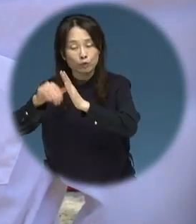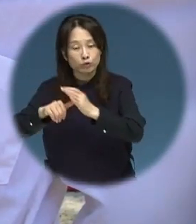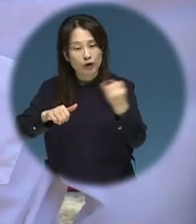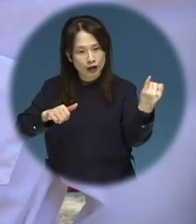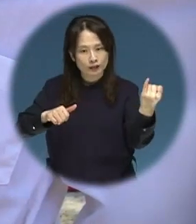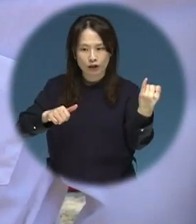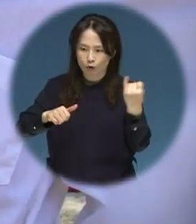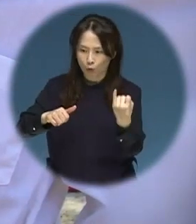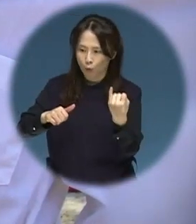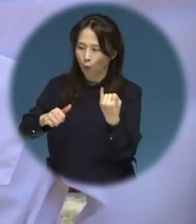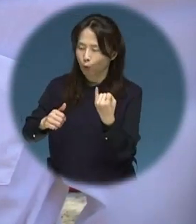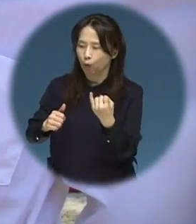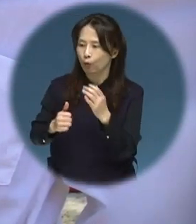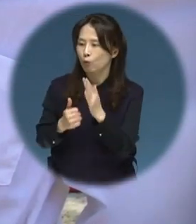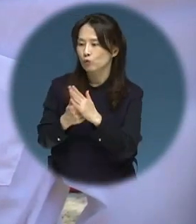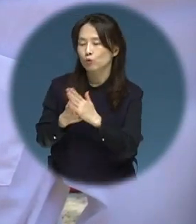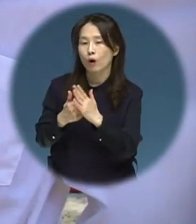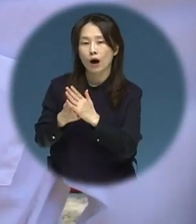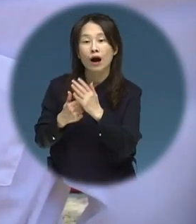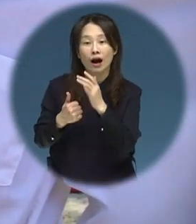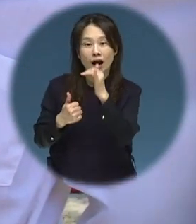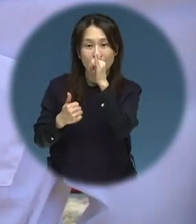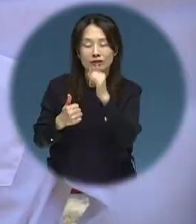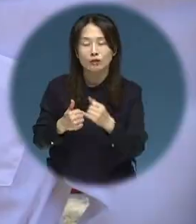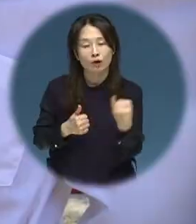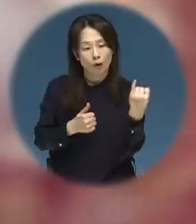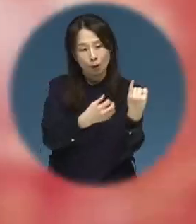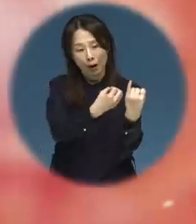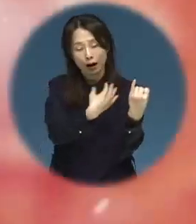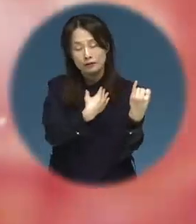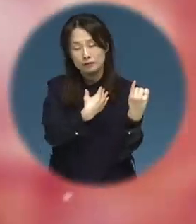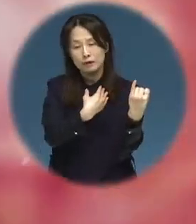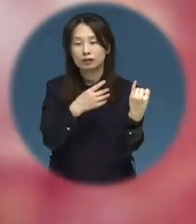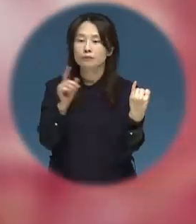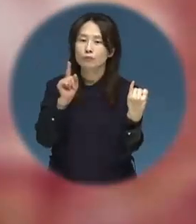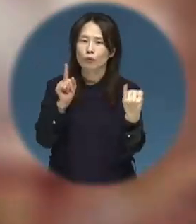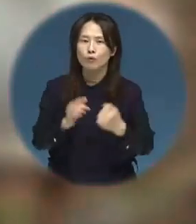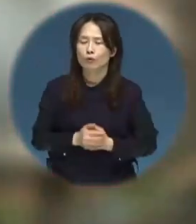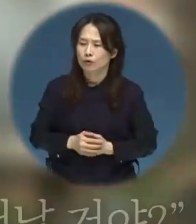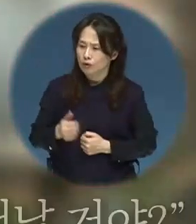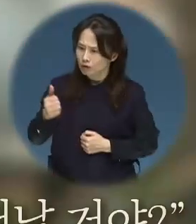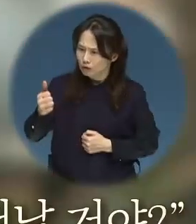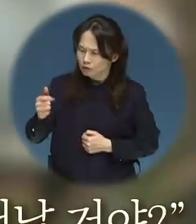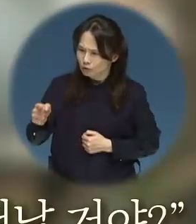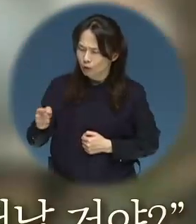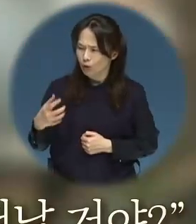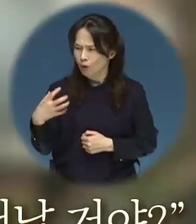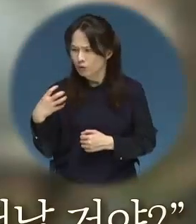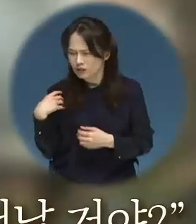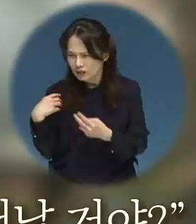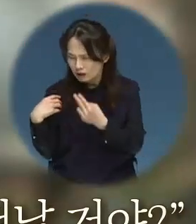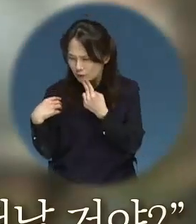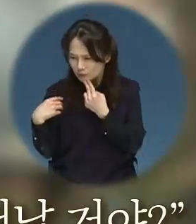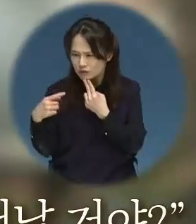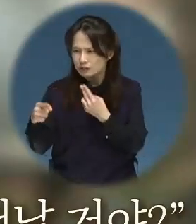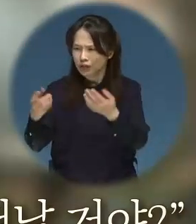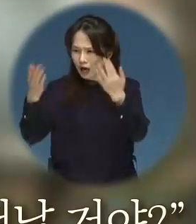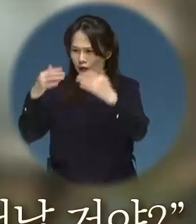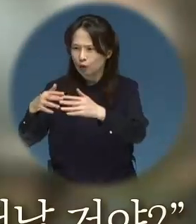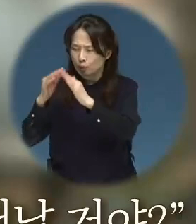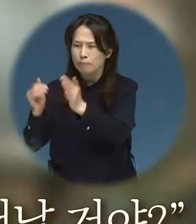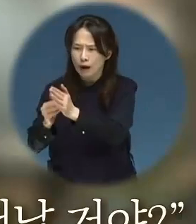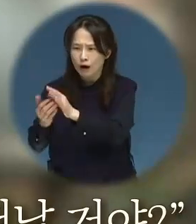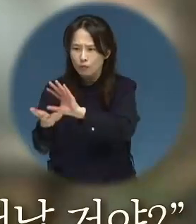도와주겠다고. 결혼 전에. 예. 그러면서 아내가 하는 말이 그 당시 여자친구가 하는 말이 너 이렇게 책임감 없이 이곳을 떠날 거야? 라고